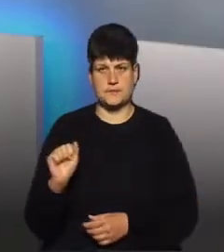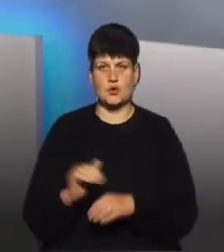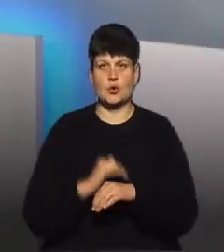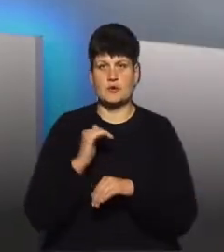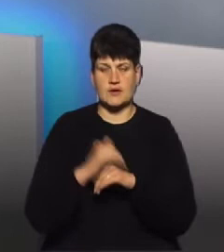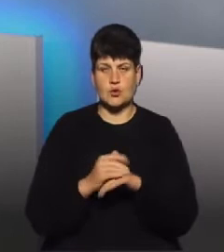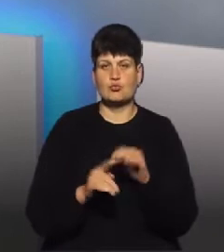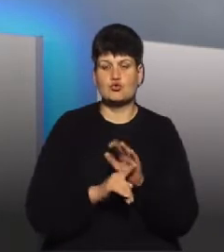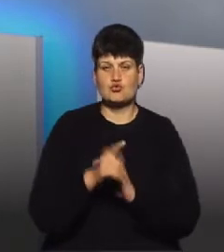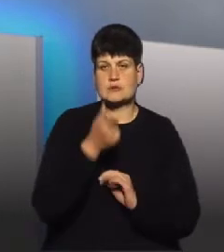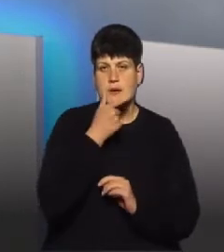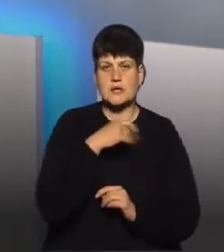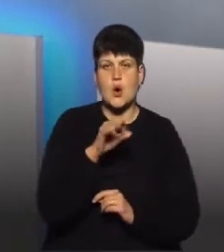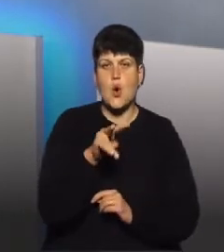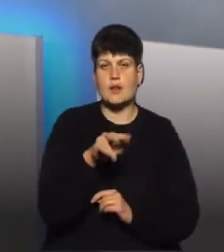запитання таке